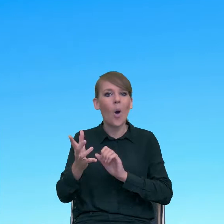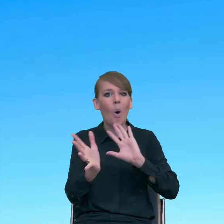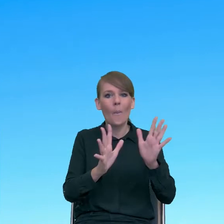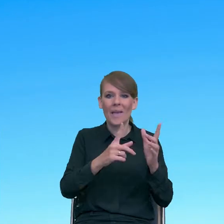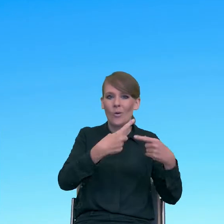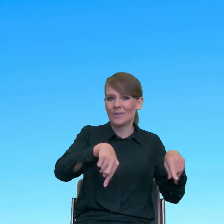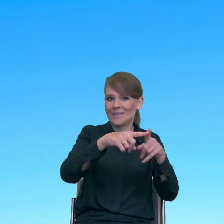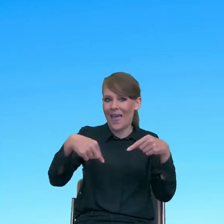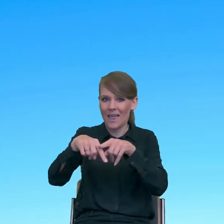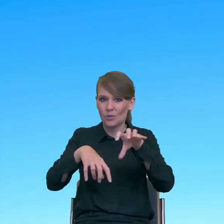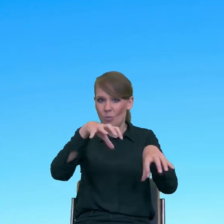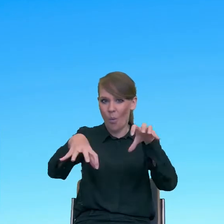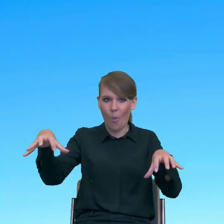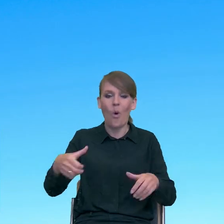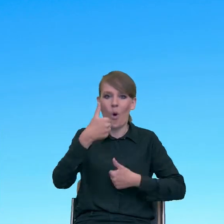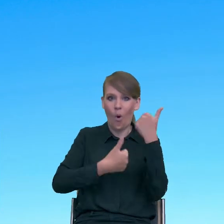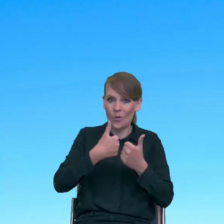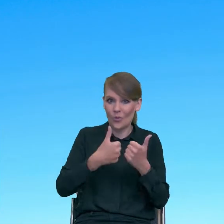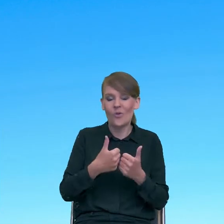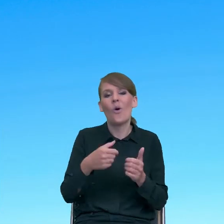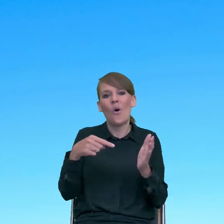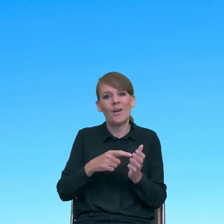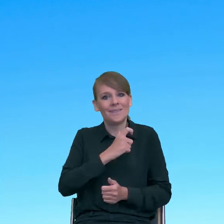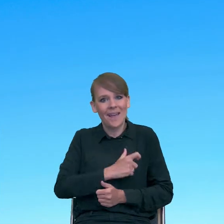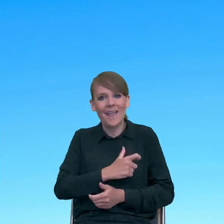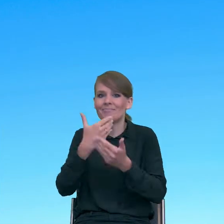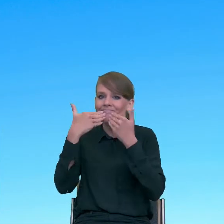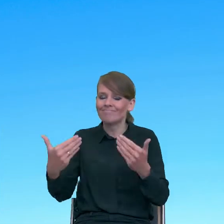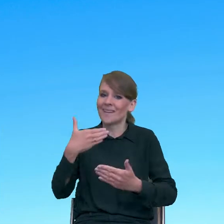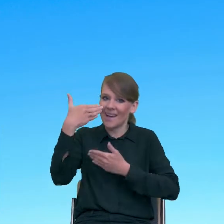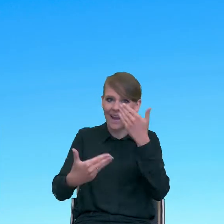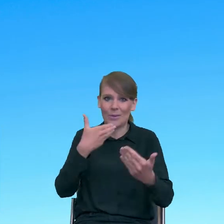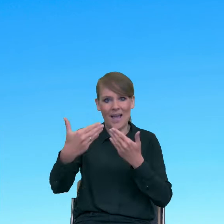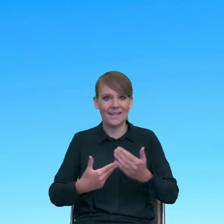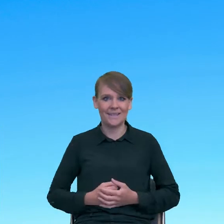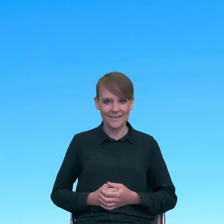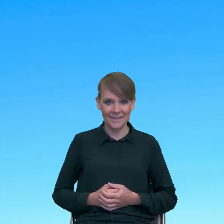zespołów konkursowych, którym już z tego miejsca serdecznie dziękujemy i gratulujemy.